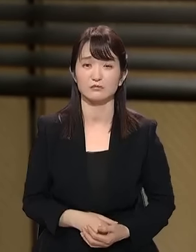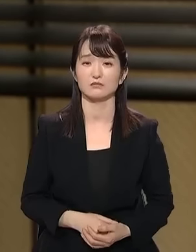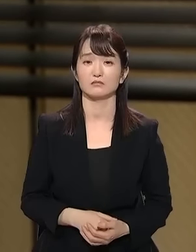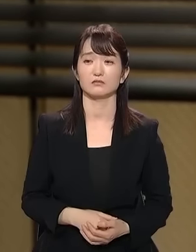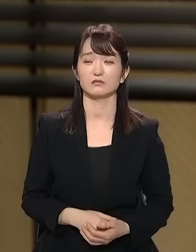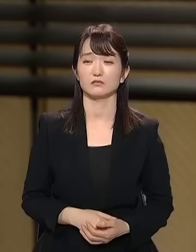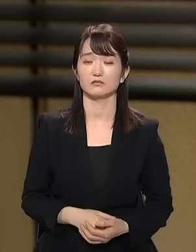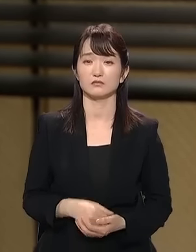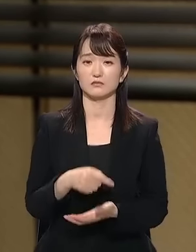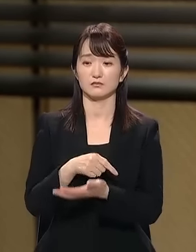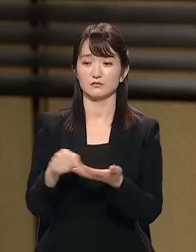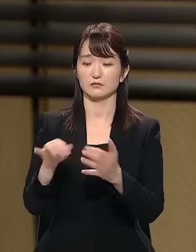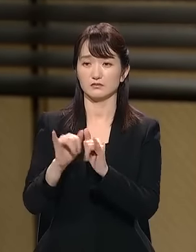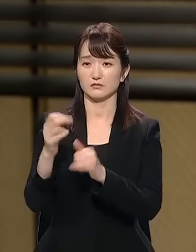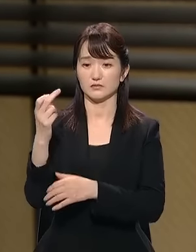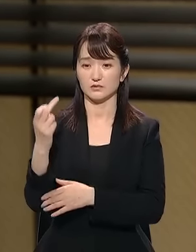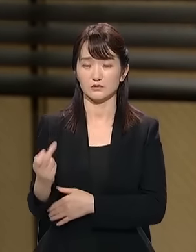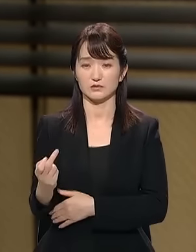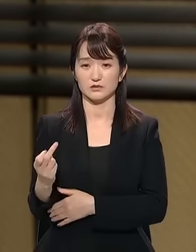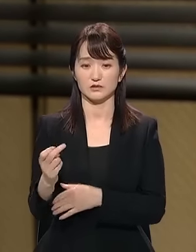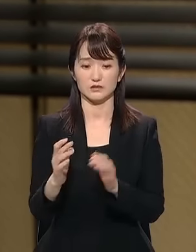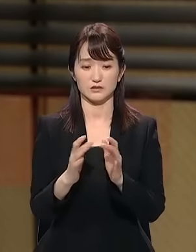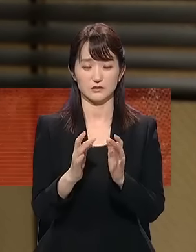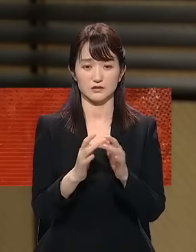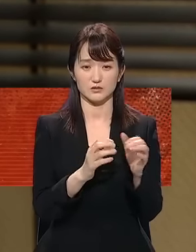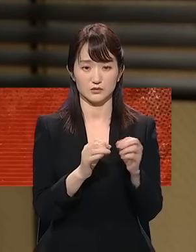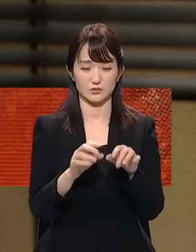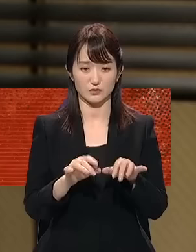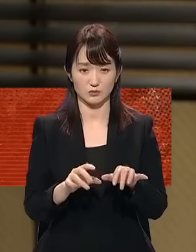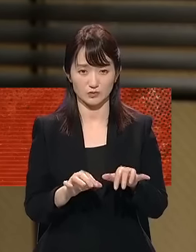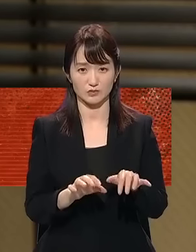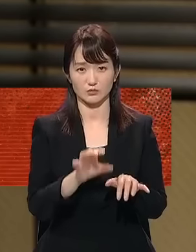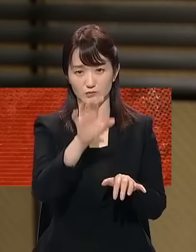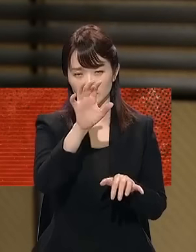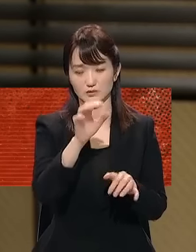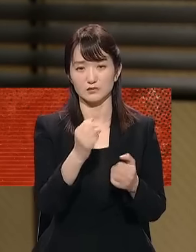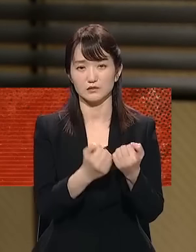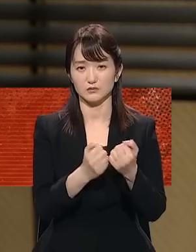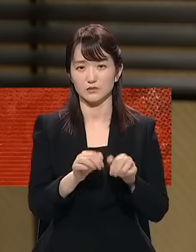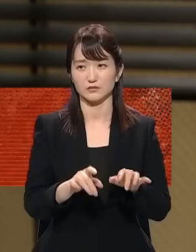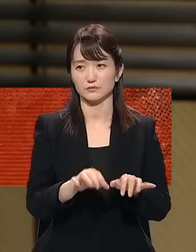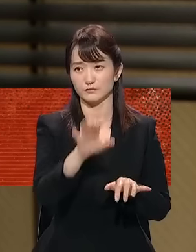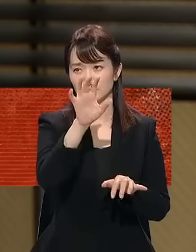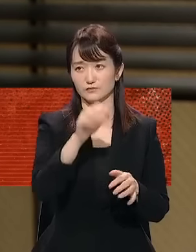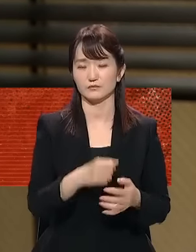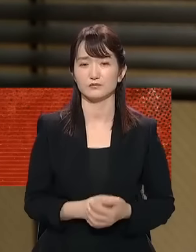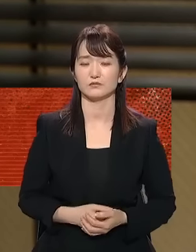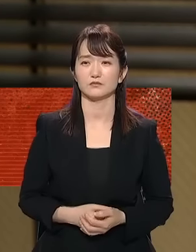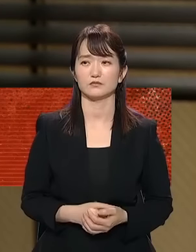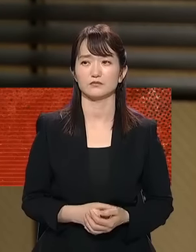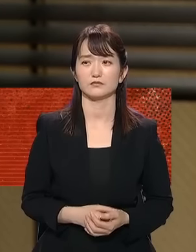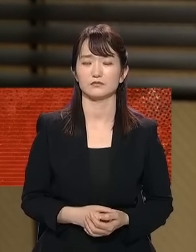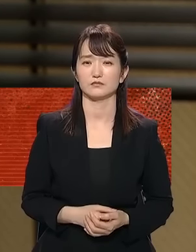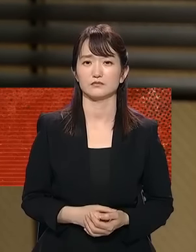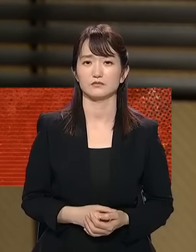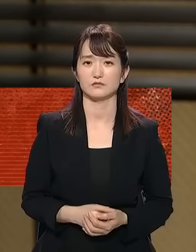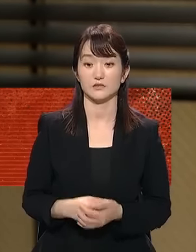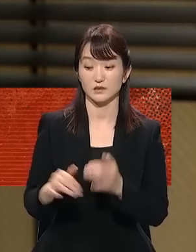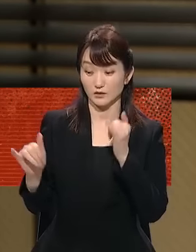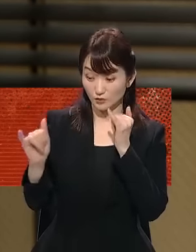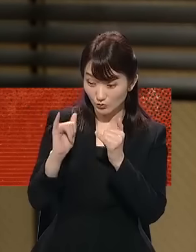관련해서 이제 피해자의 동생이 온라인 커뮤니티에 해명하는 글을 올렸는데 통화 자체가 언니 언니가 피해자가 한 건 맞답니다